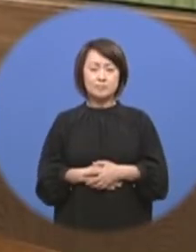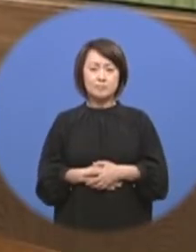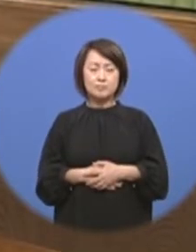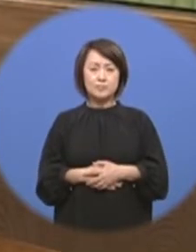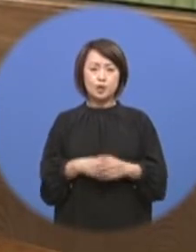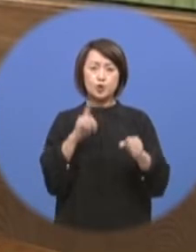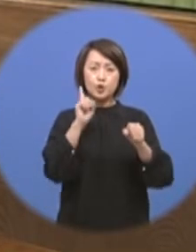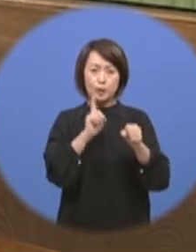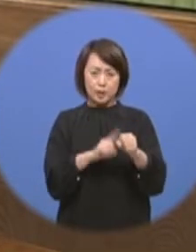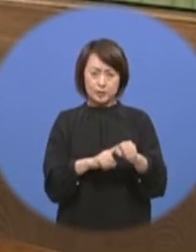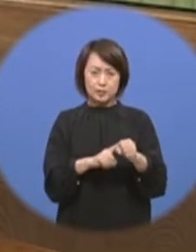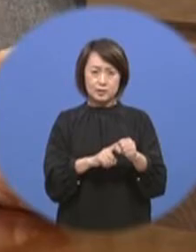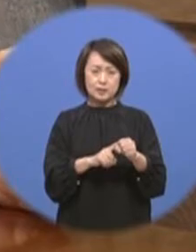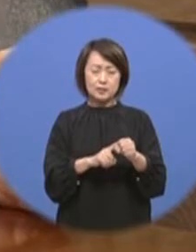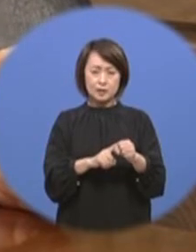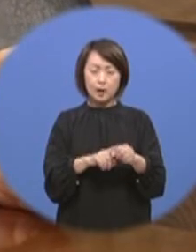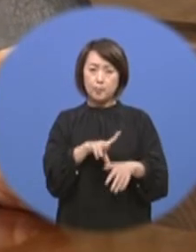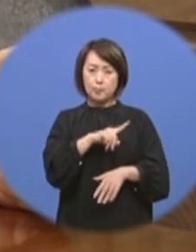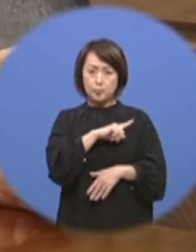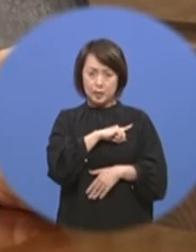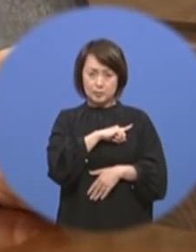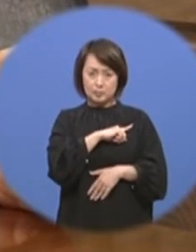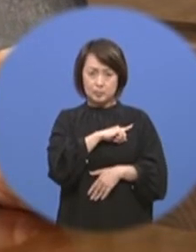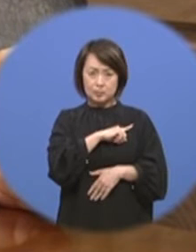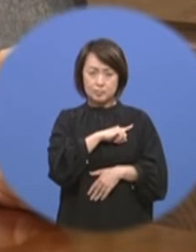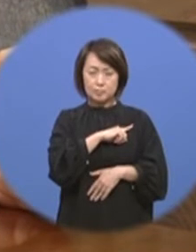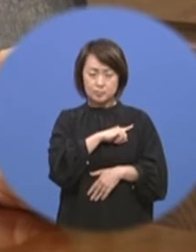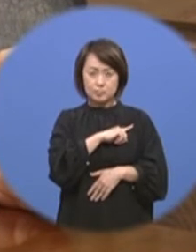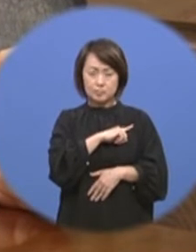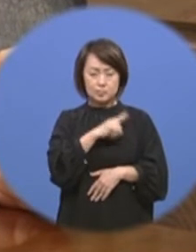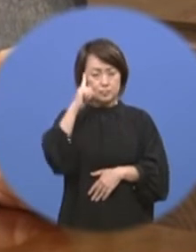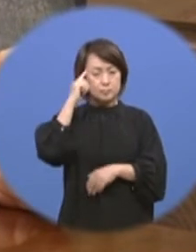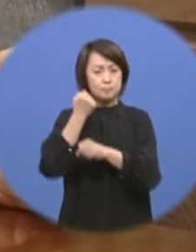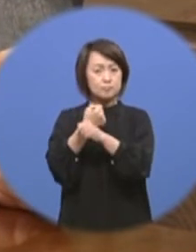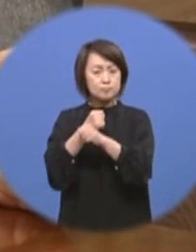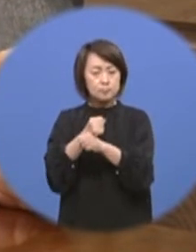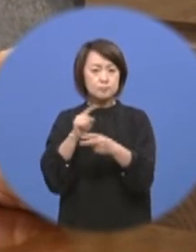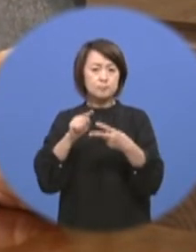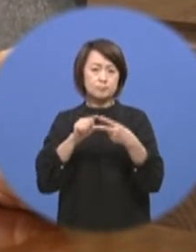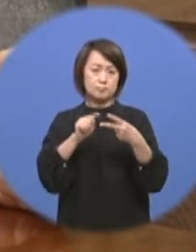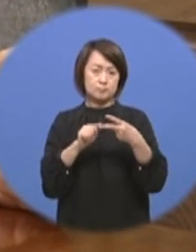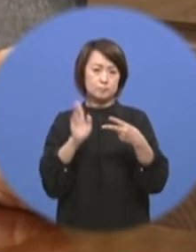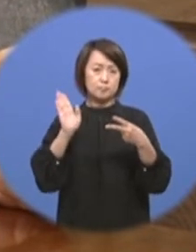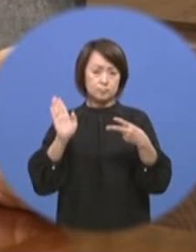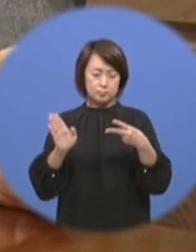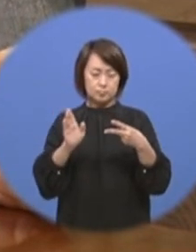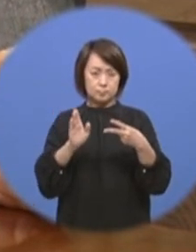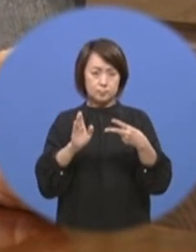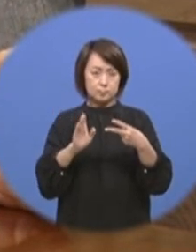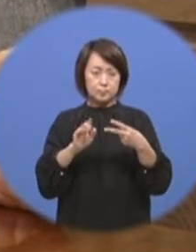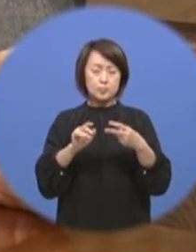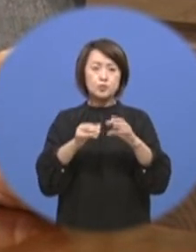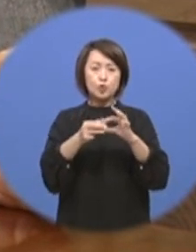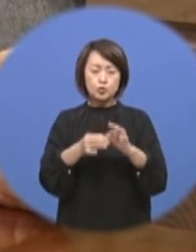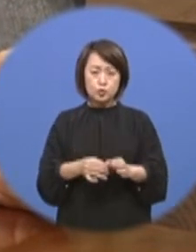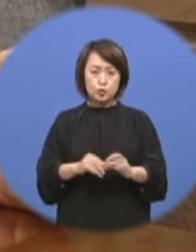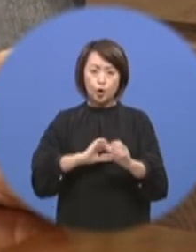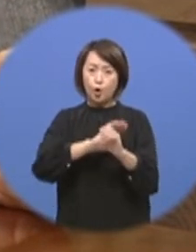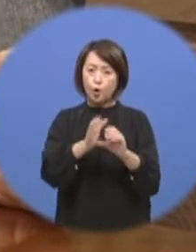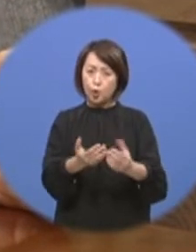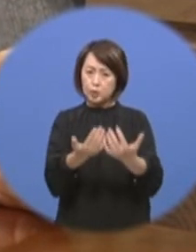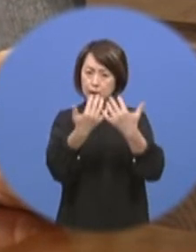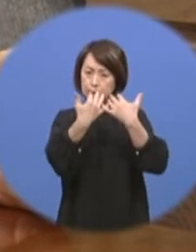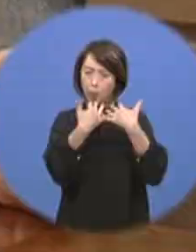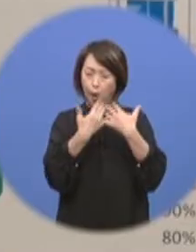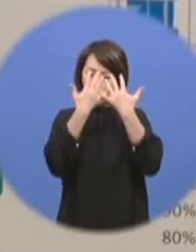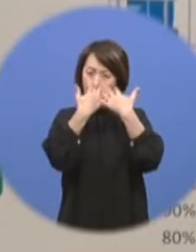そのためにですねまずこの2つ工夫をしているわけですねなぜそうするとこの何も負けない健康づくりとこういう